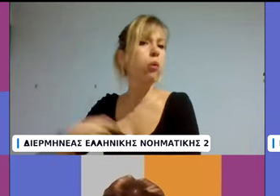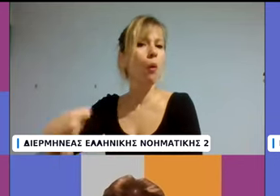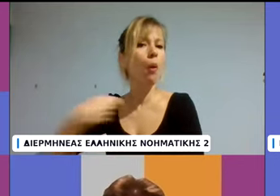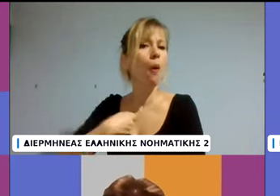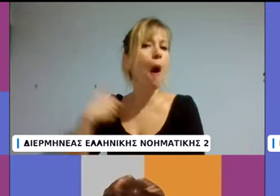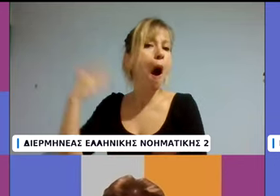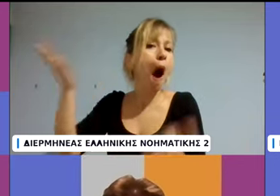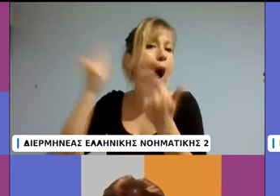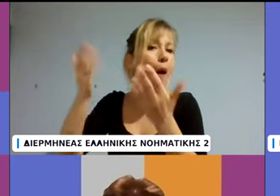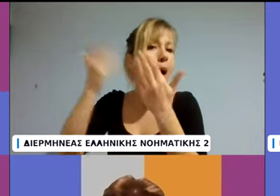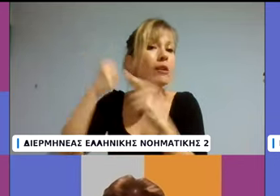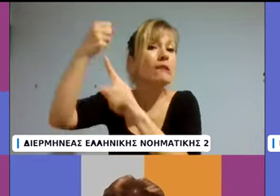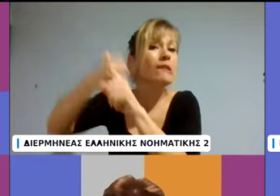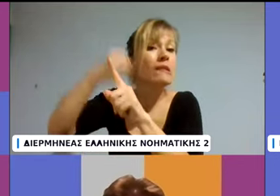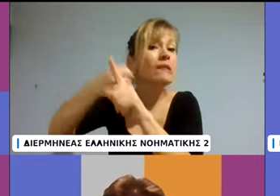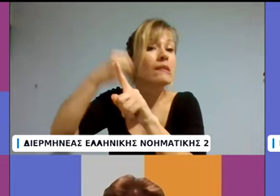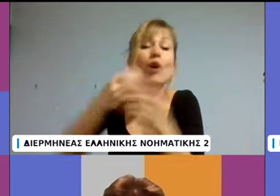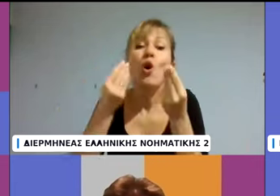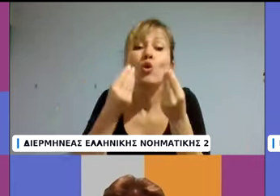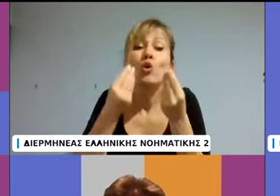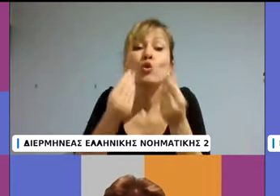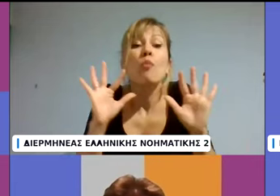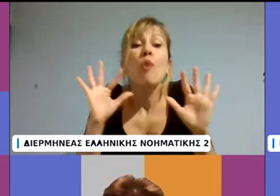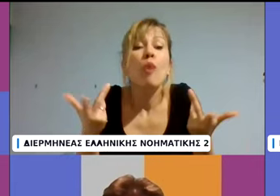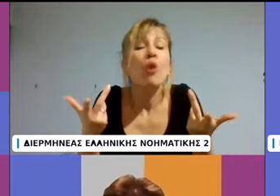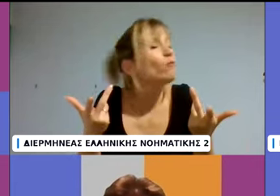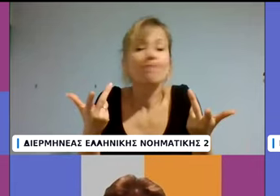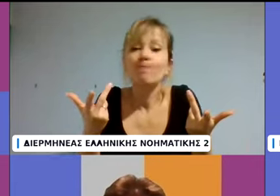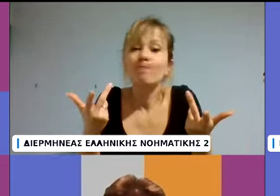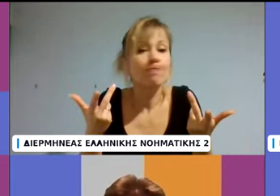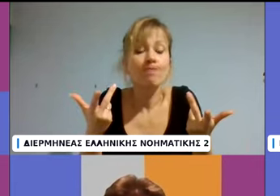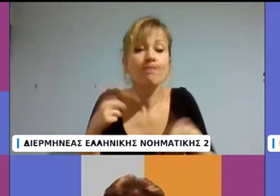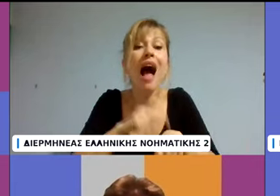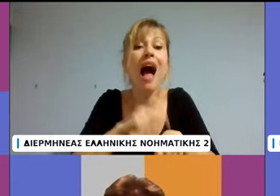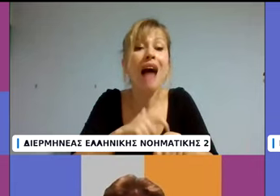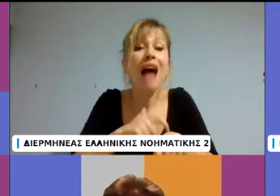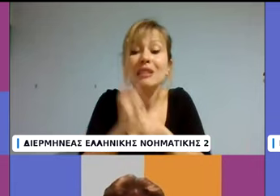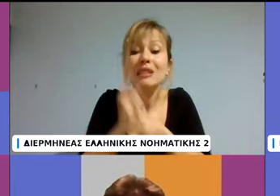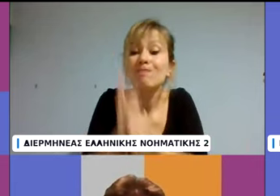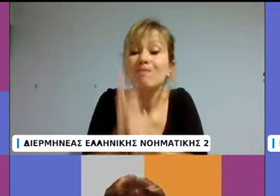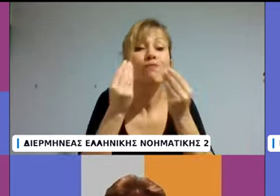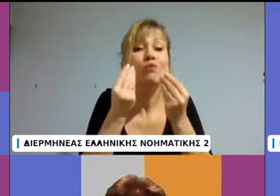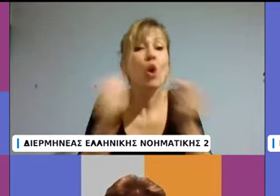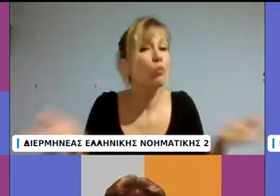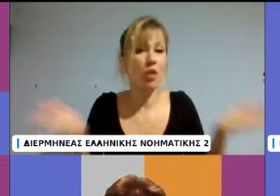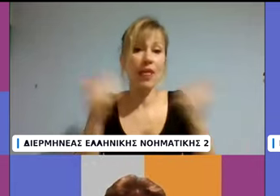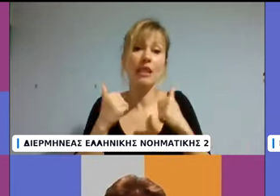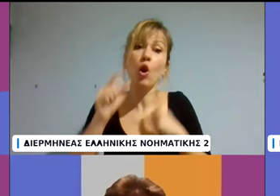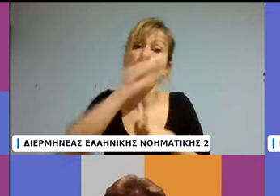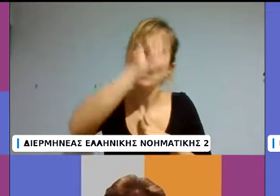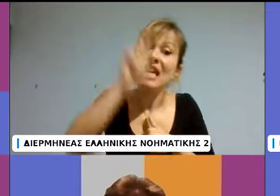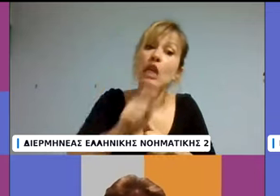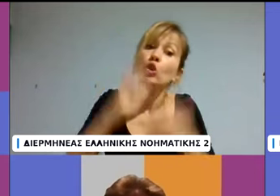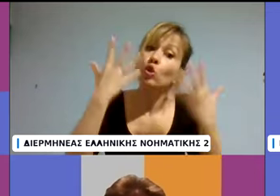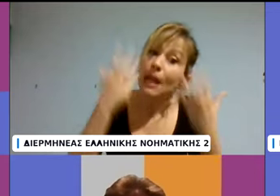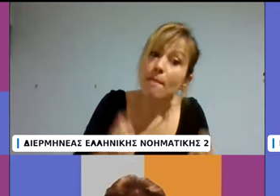Αλλά από εκεί και μετά δεν έχω ακούσει να χρησιμοποιείται από κάποιον ή κάποια συνάδελφο. Το οποίο βέβαια δεν σημαίνει ότι δεν μπορεί και να